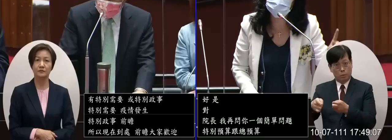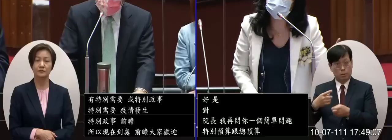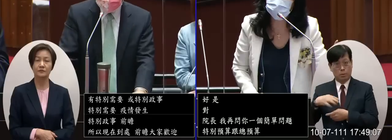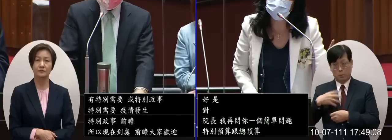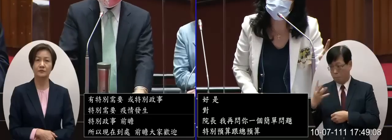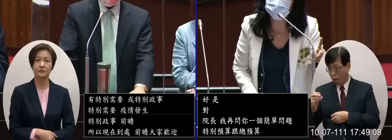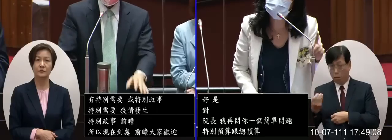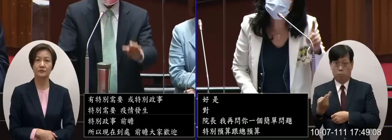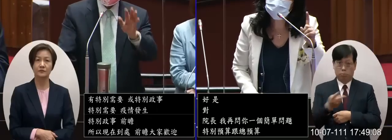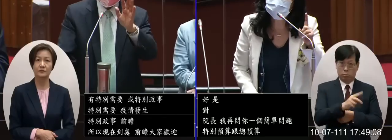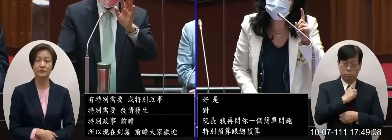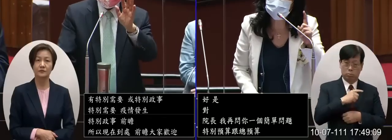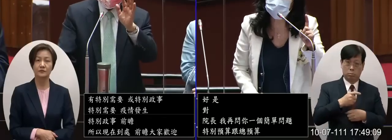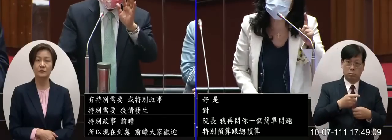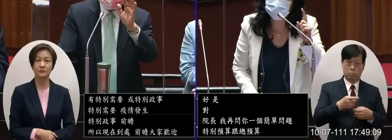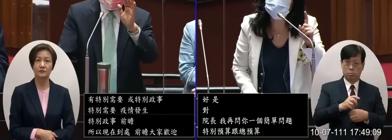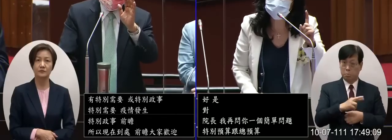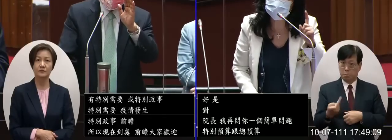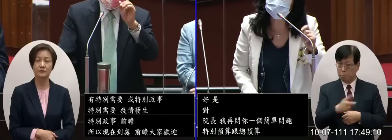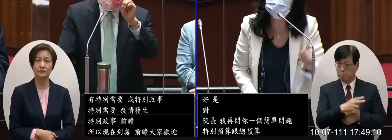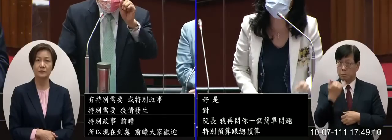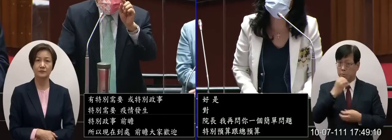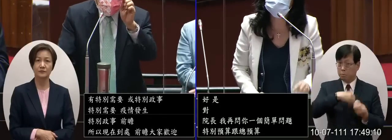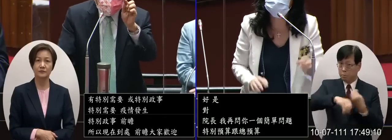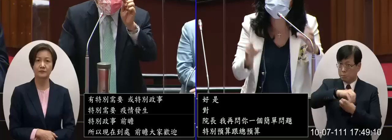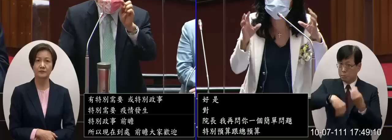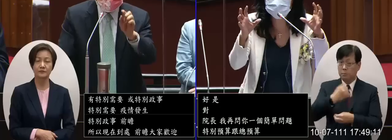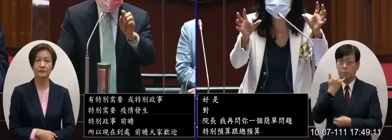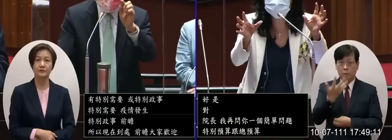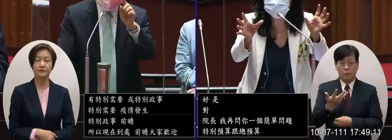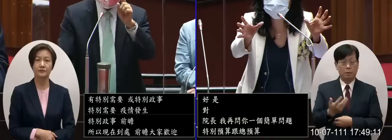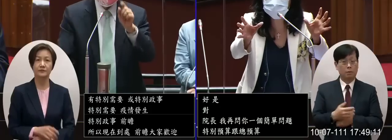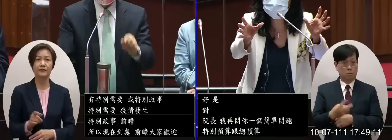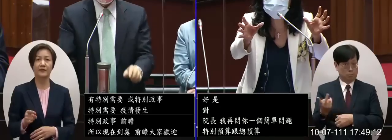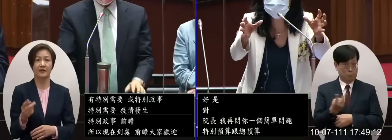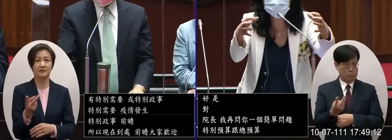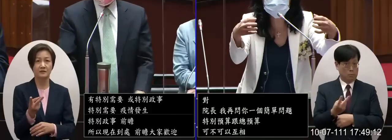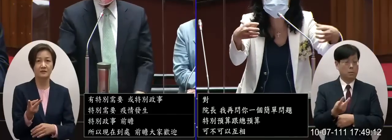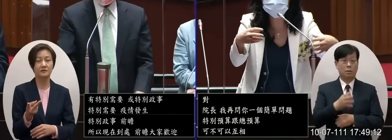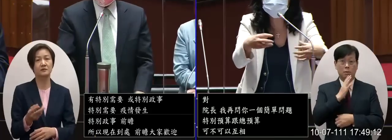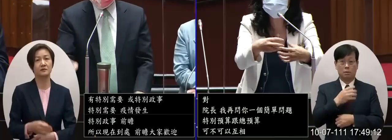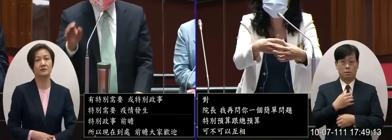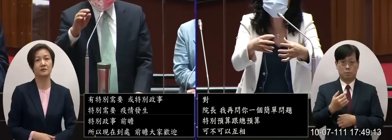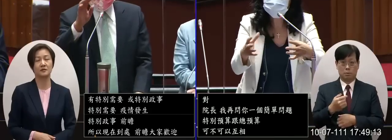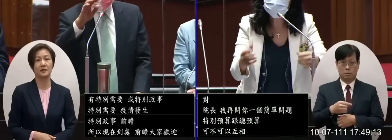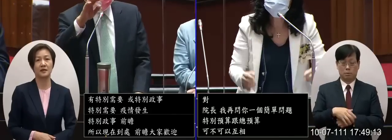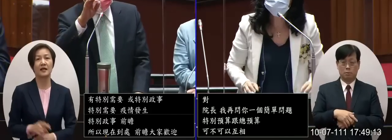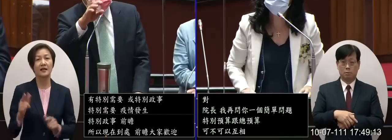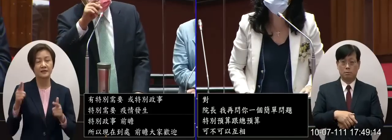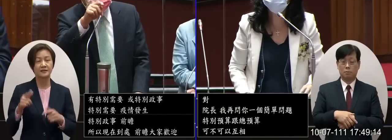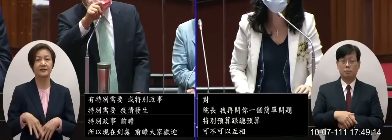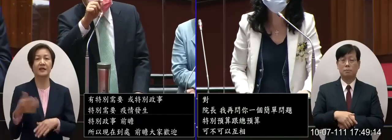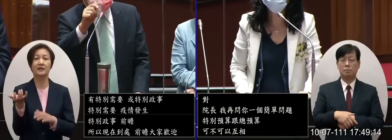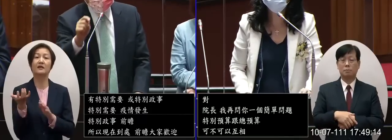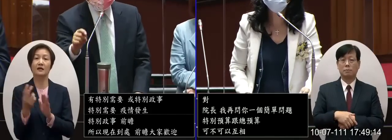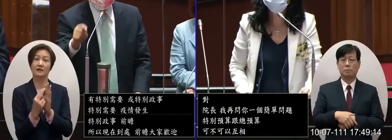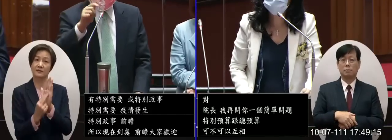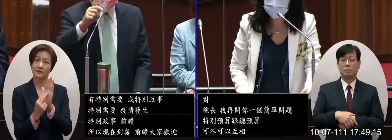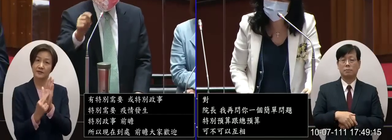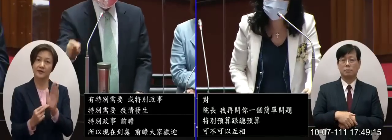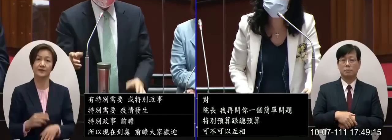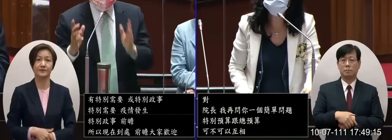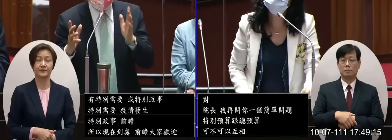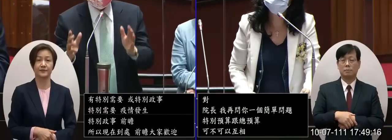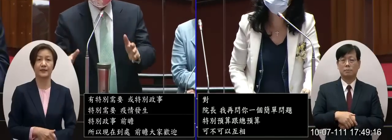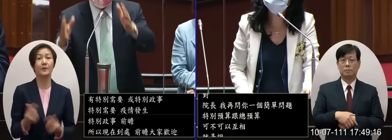的时候就回归到总预算？院长你只要告诉我可以还是不可以，两个是不是一个？你可以， 你就举刚才那个例子